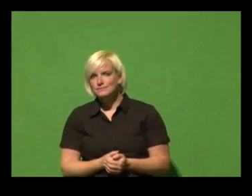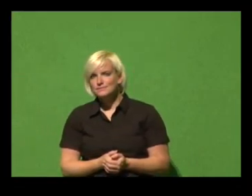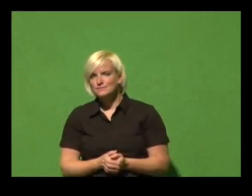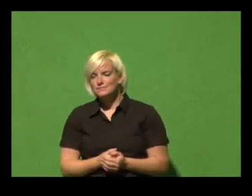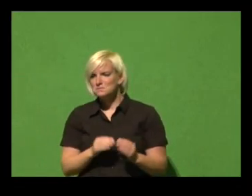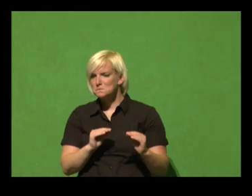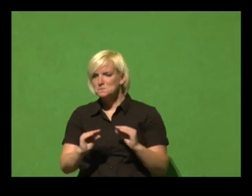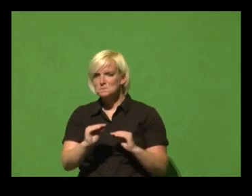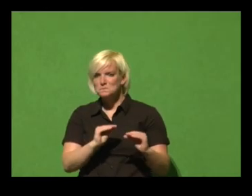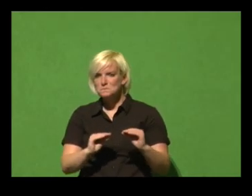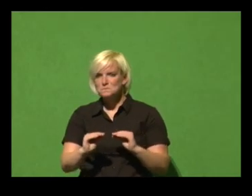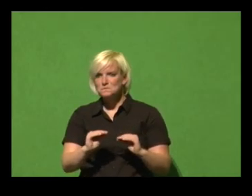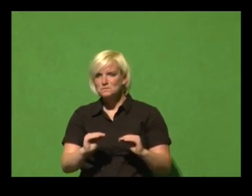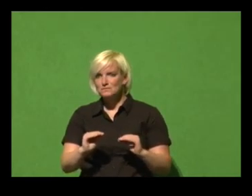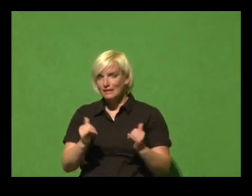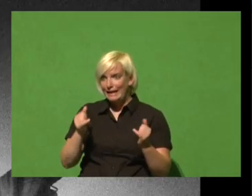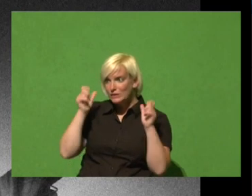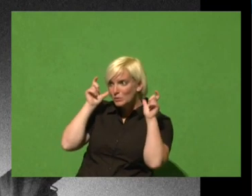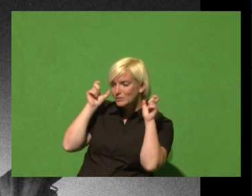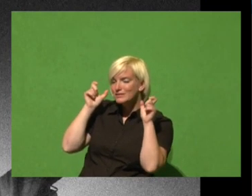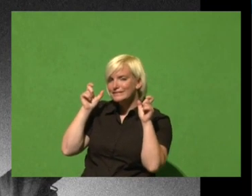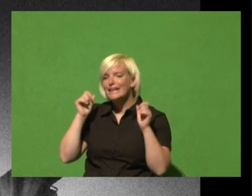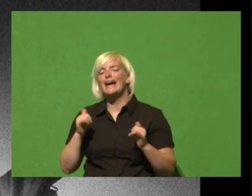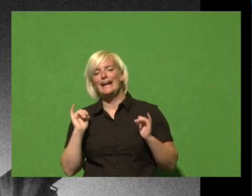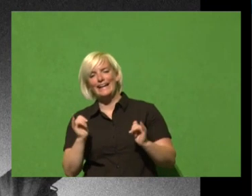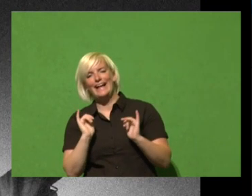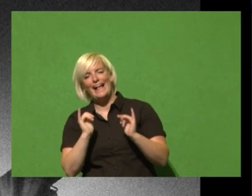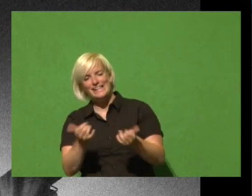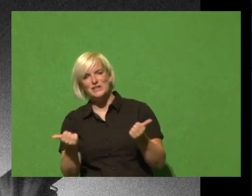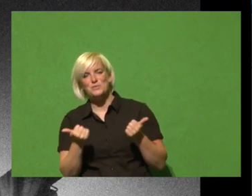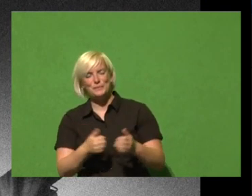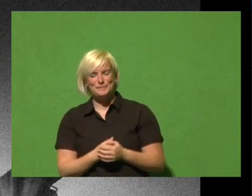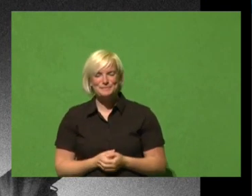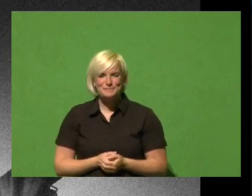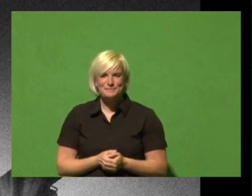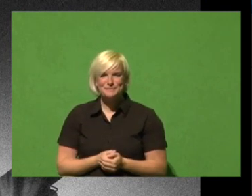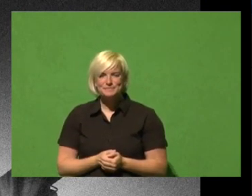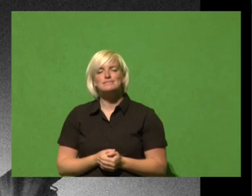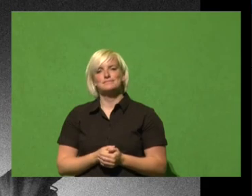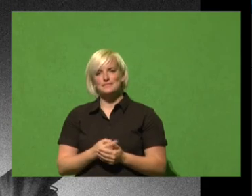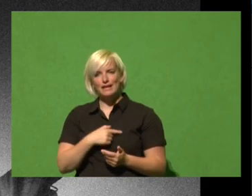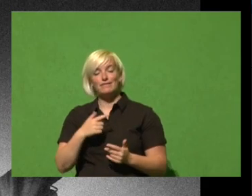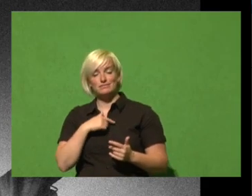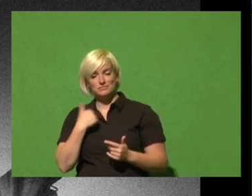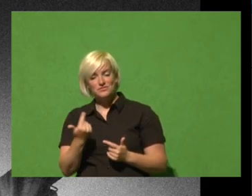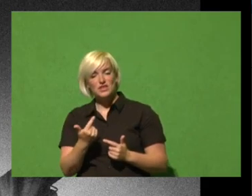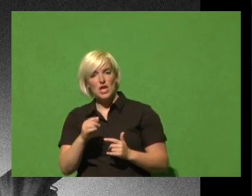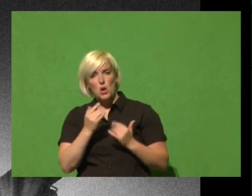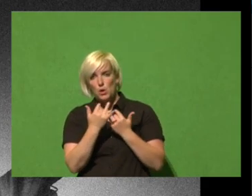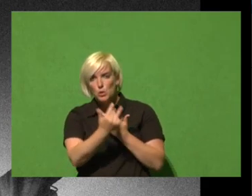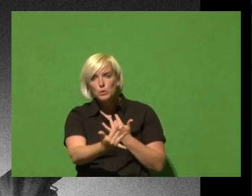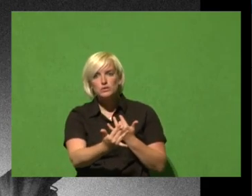Hört ihr mich jetzt? Okay, jetzt ist es besser. Genau, und wir als Grüne kämpfen